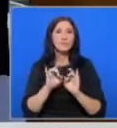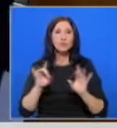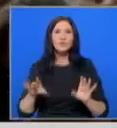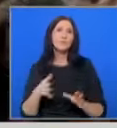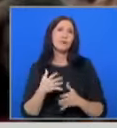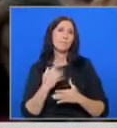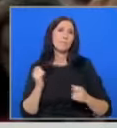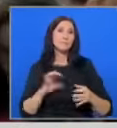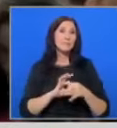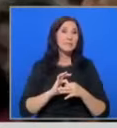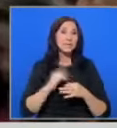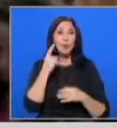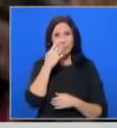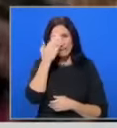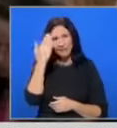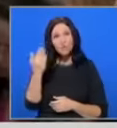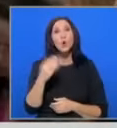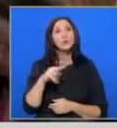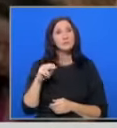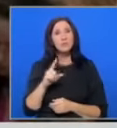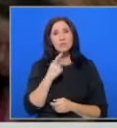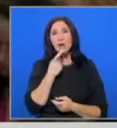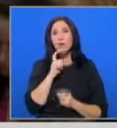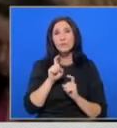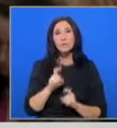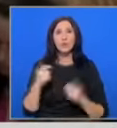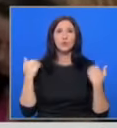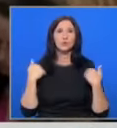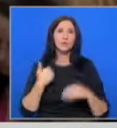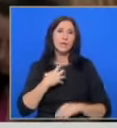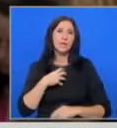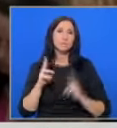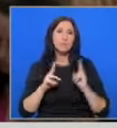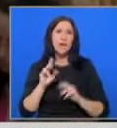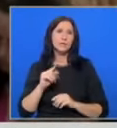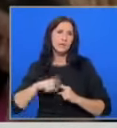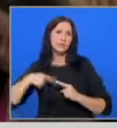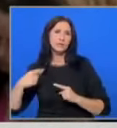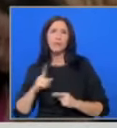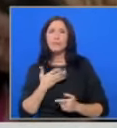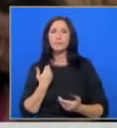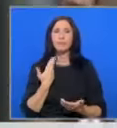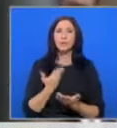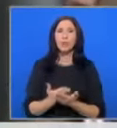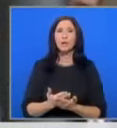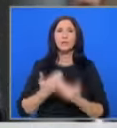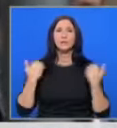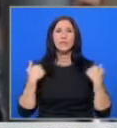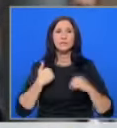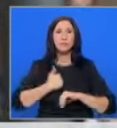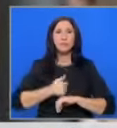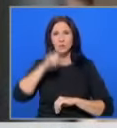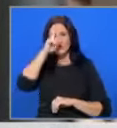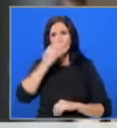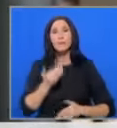и обективно. От ДПС не коментираха кандидатурата на ГЕРБ СДС. Казаха, че традиционно няма да издигат кандидат за кмет на София, няма и да